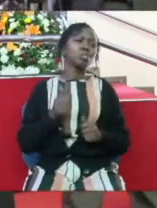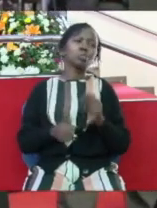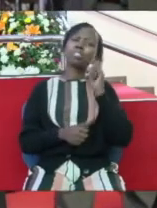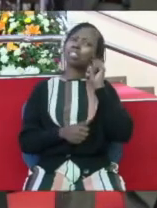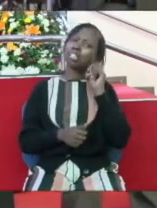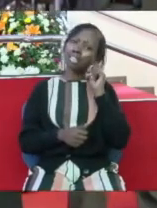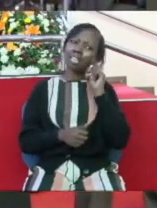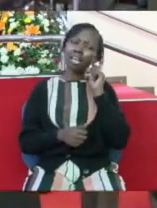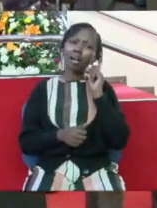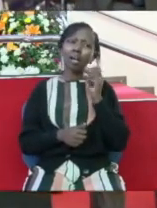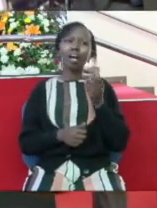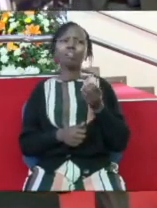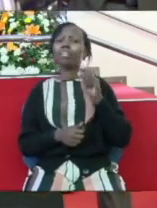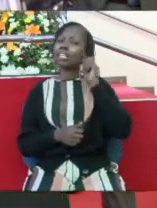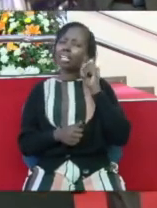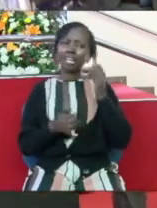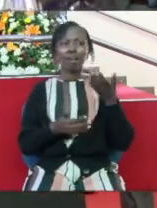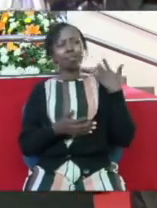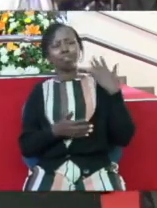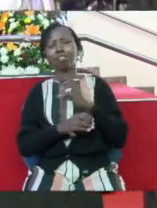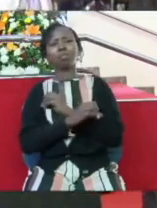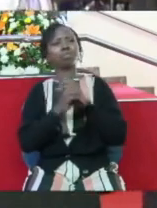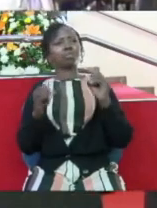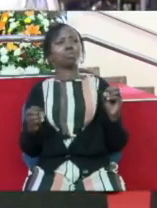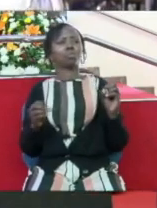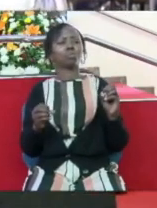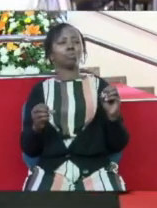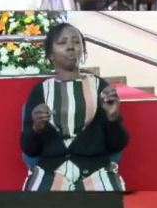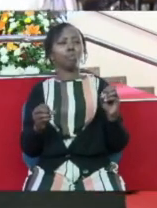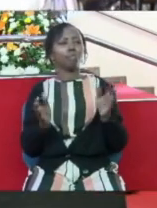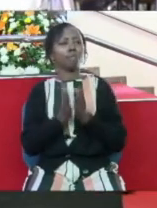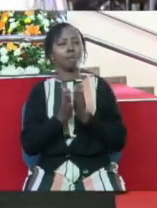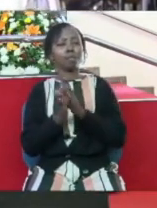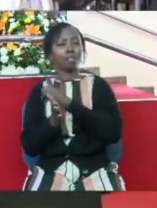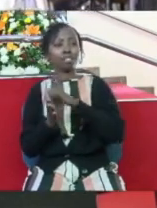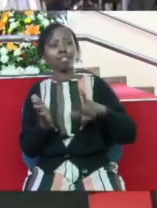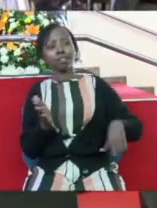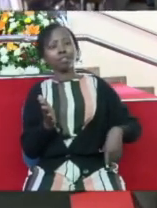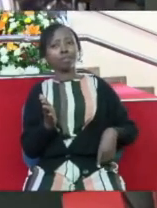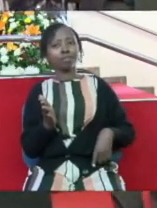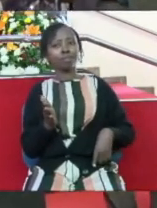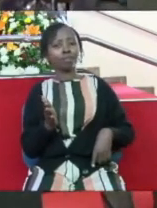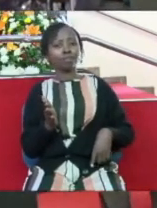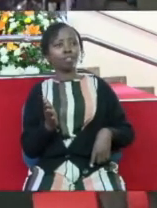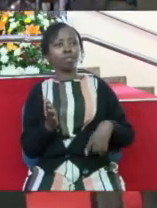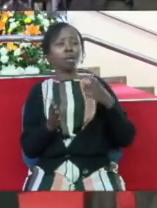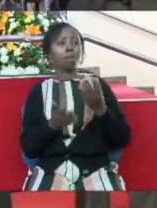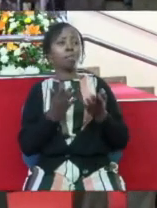of believers. Mambo ambayo tulikuwa tunasikia hayakuwa yanafanyika na waumini. Bwana Yesu asifiwe. Amen. You are born